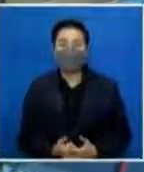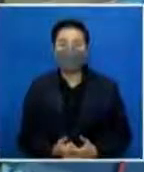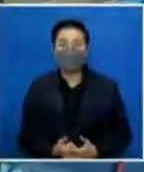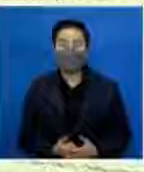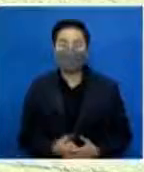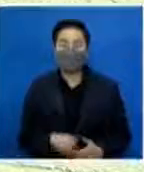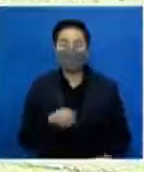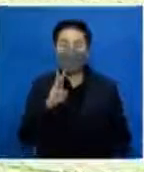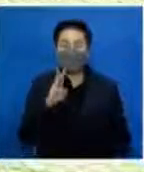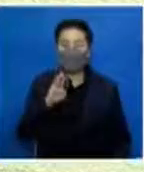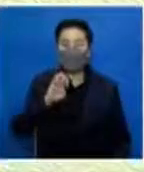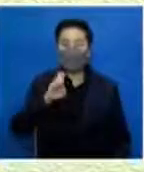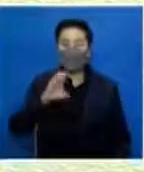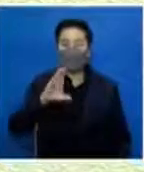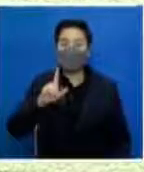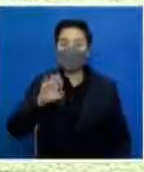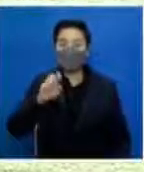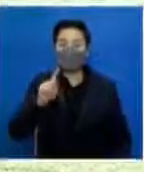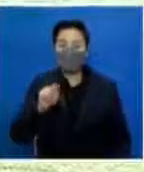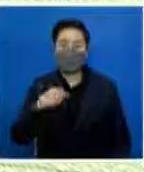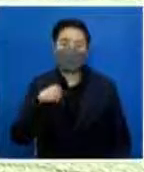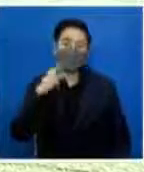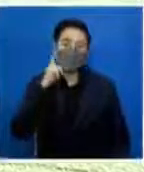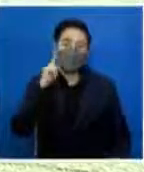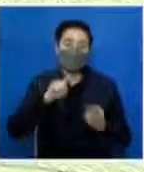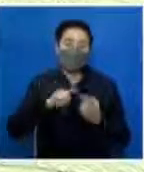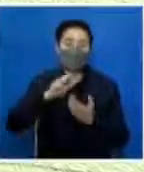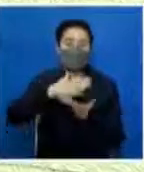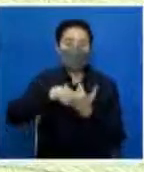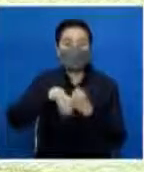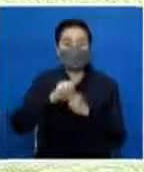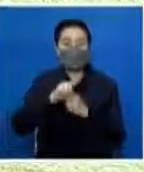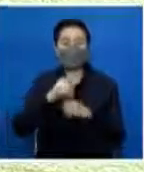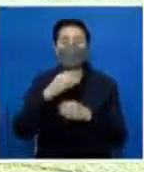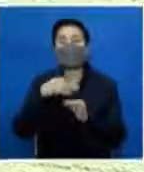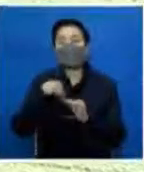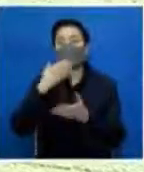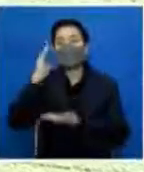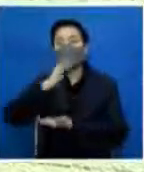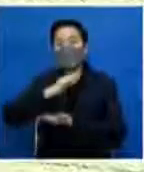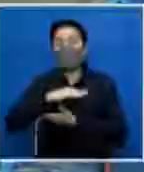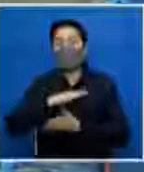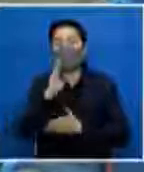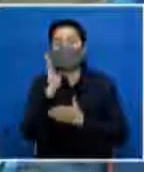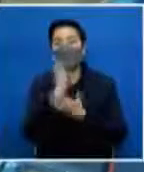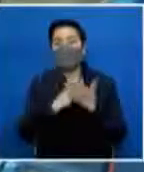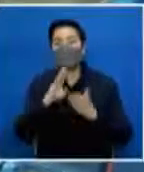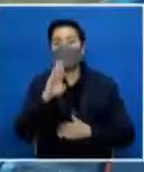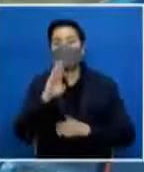คุณวิชิตจันทานุสรสิริผู้สื่อข่าวเศรษฐกิจหนังสือพิมพ์บางกอกโพสต์ค่ะ